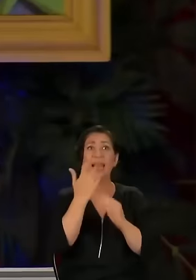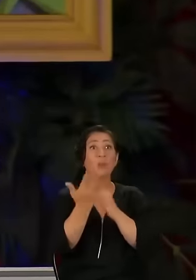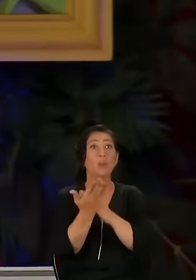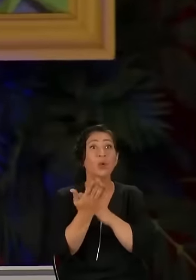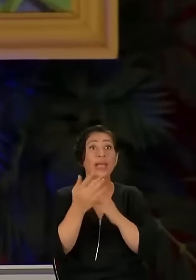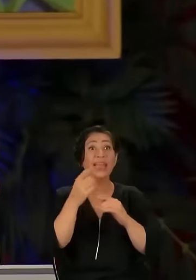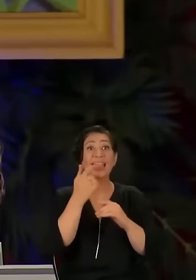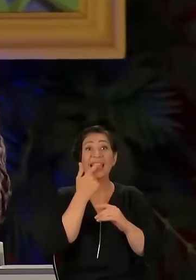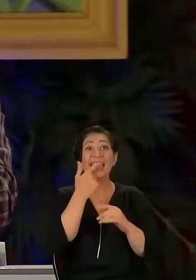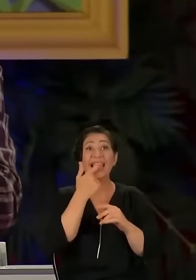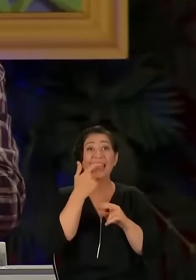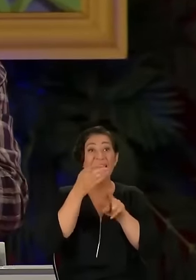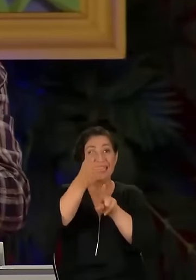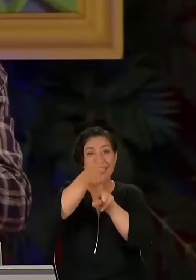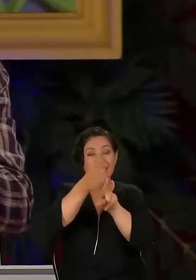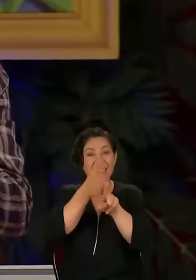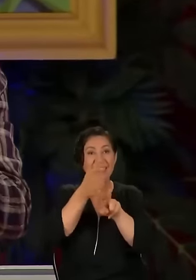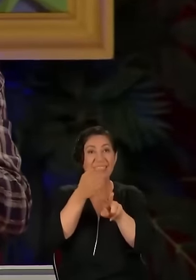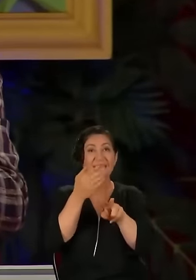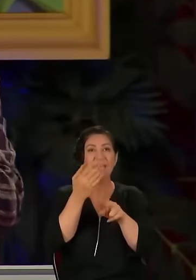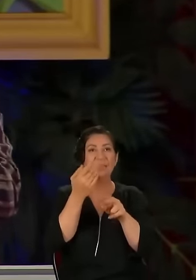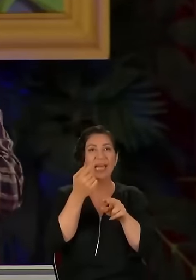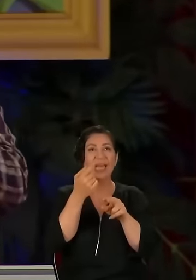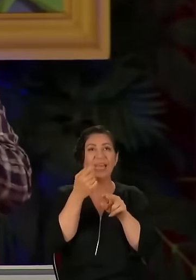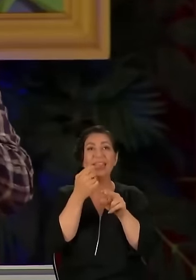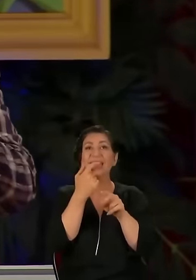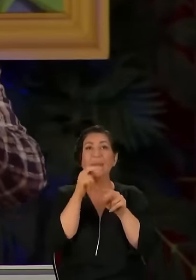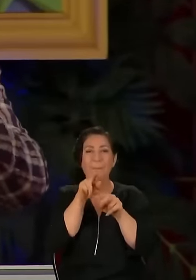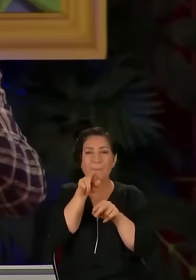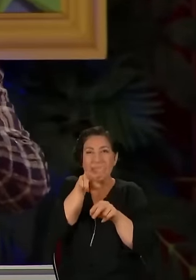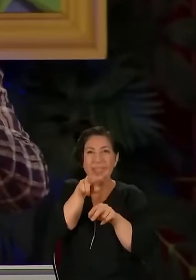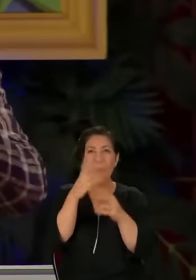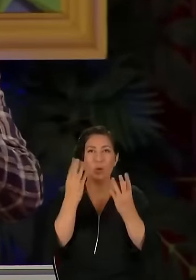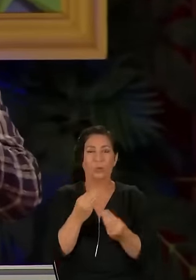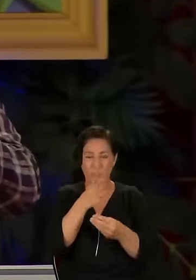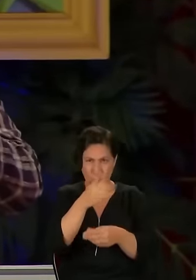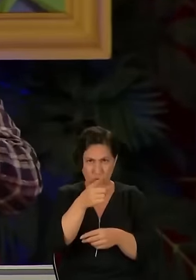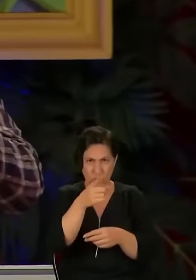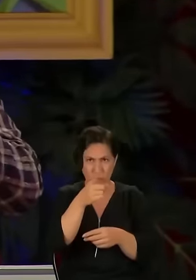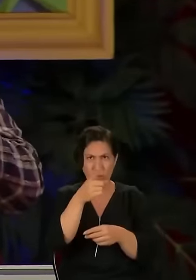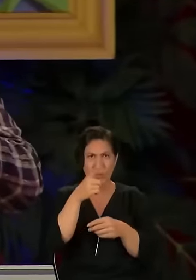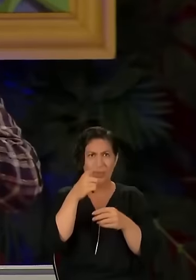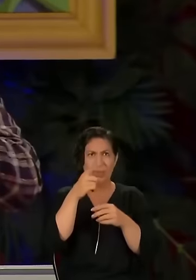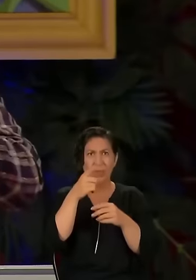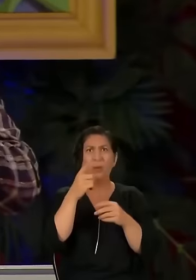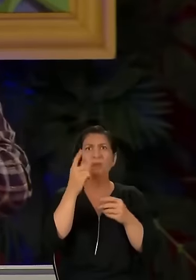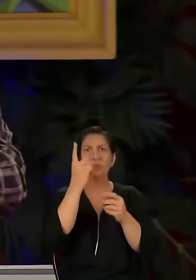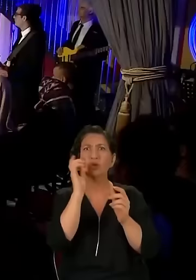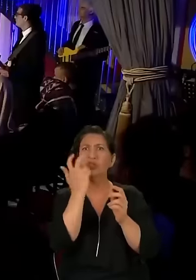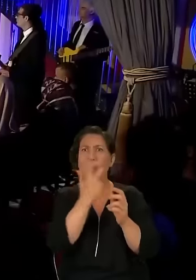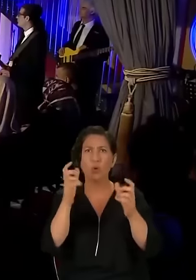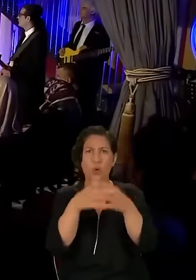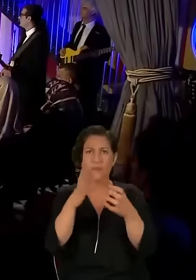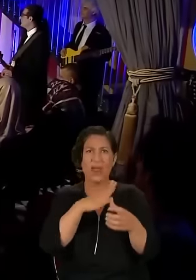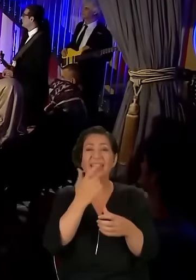dilini şey yapmıştır. Bir yaralanmıştır, dili ayrılmıştır, ikiye ayrılmıştır. Biliyor musunuz Rolling Stones'u Mick Jagger'ı?